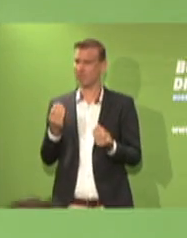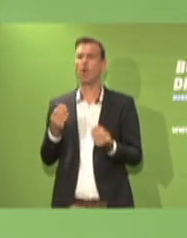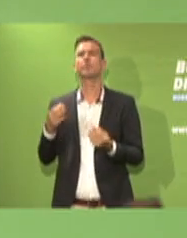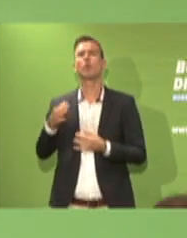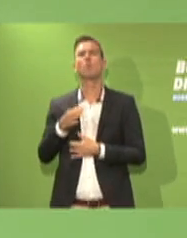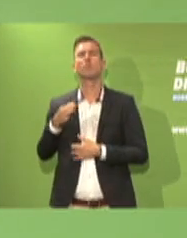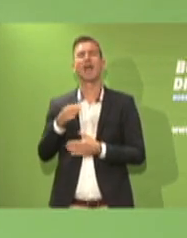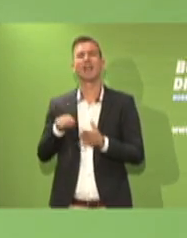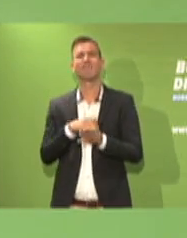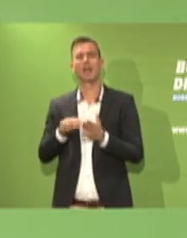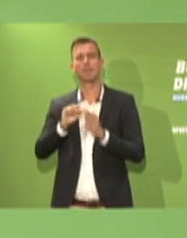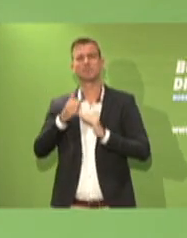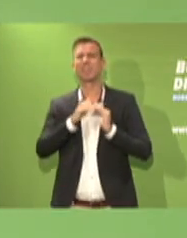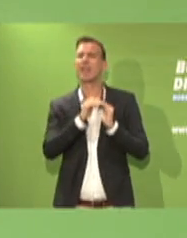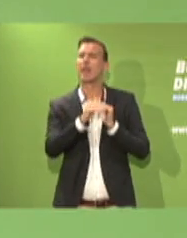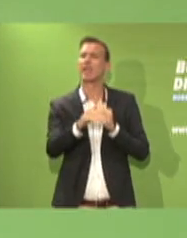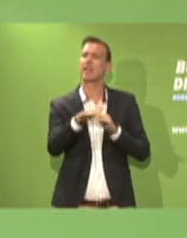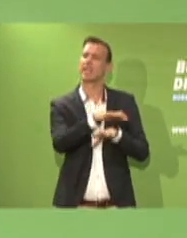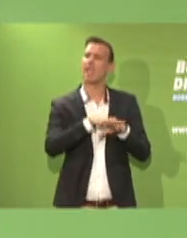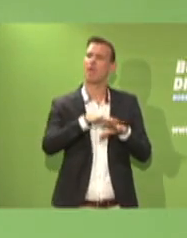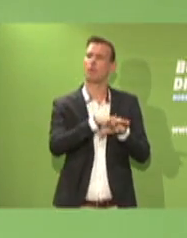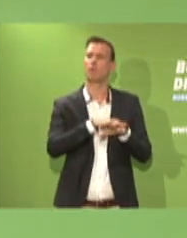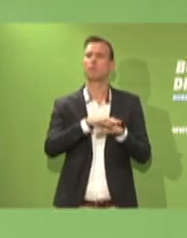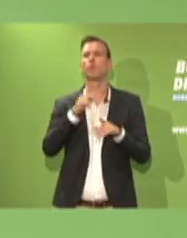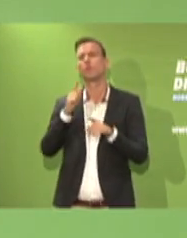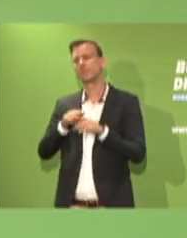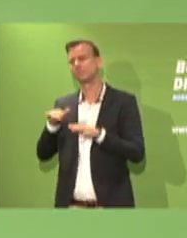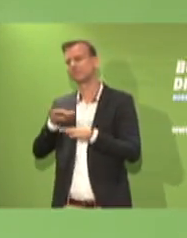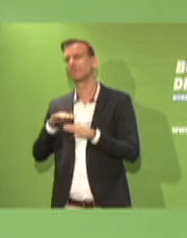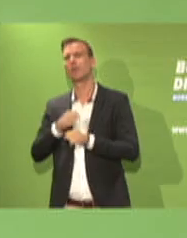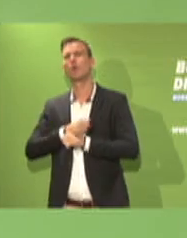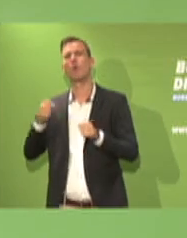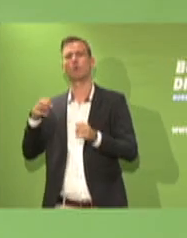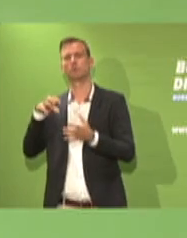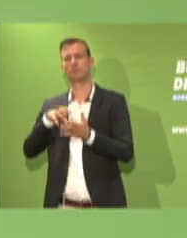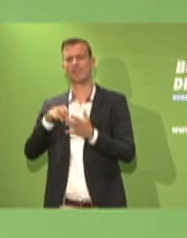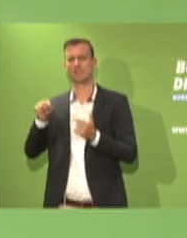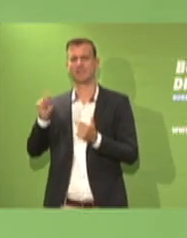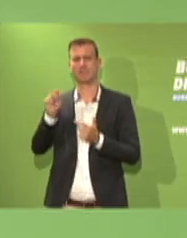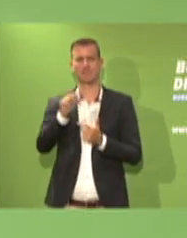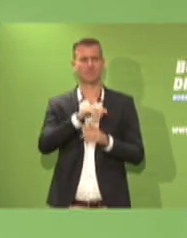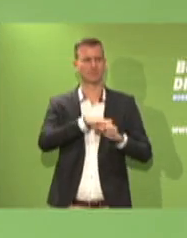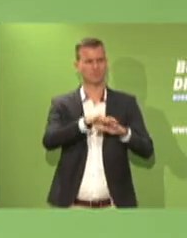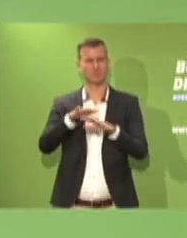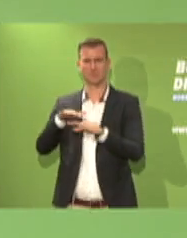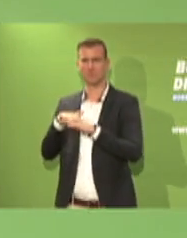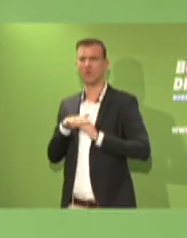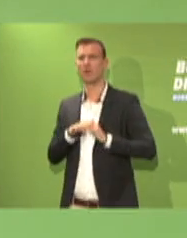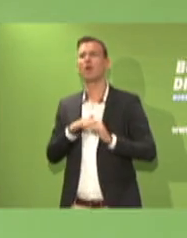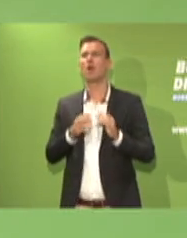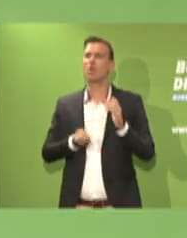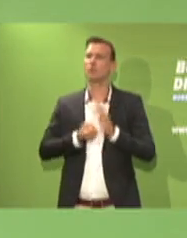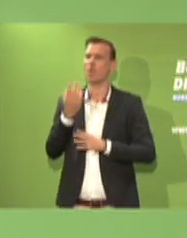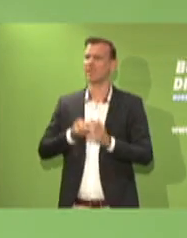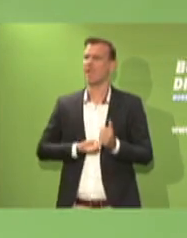dass gerade aus dem ländlichen Raum und den eingebetteten größeren städtischen Strukturen neue